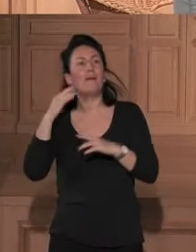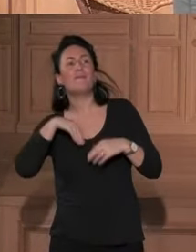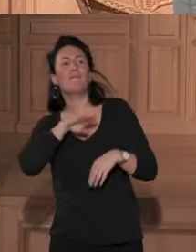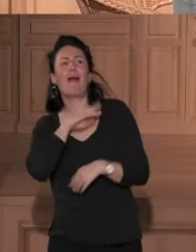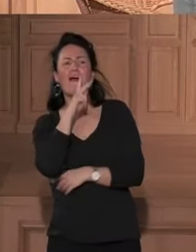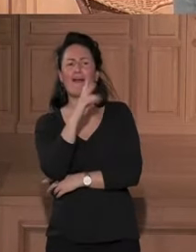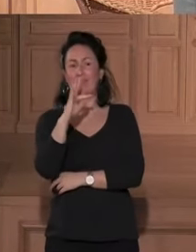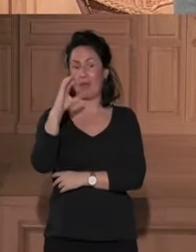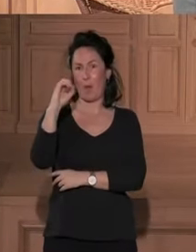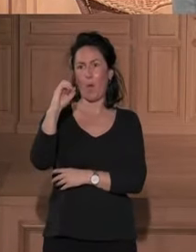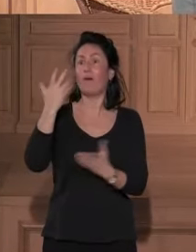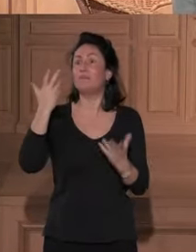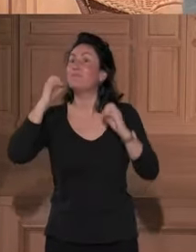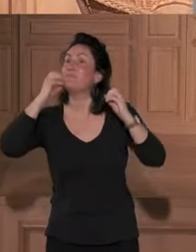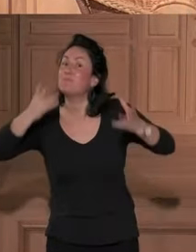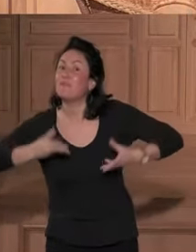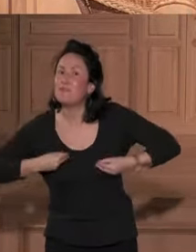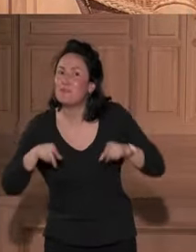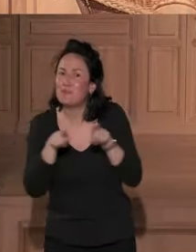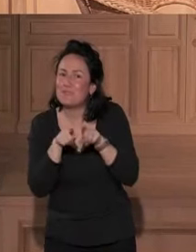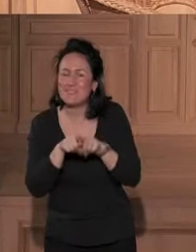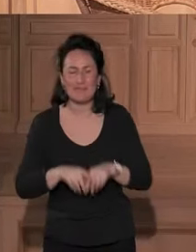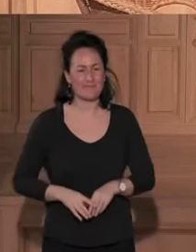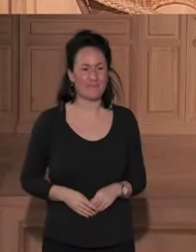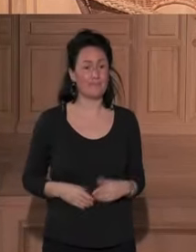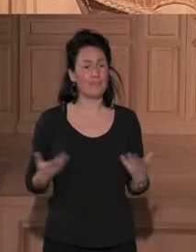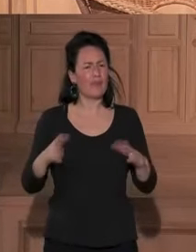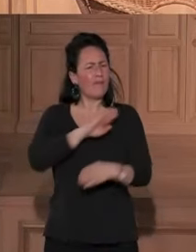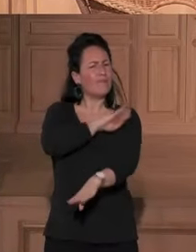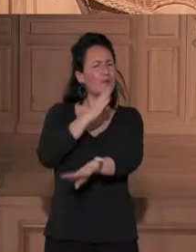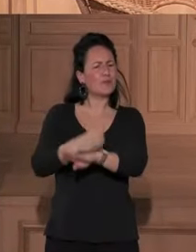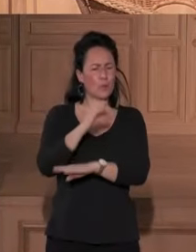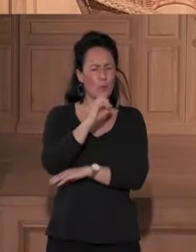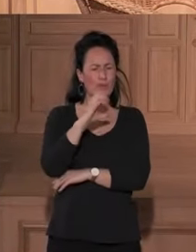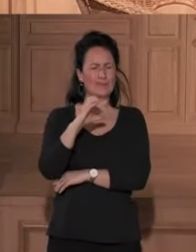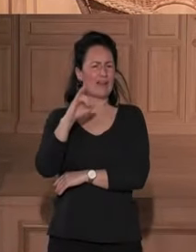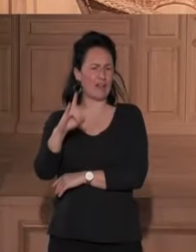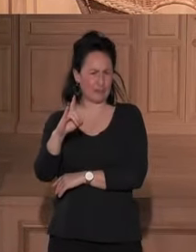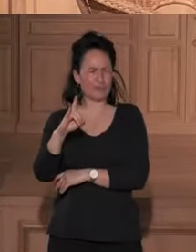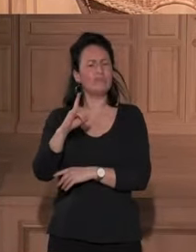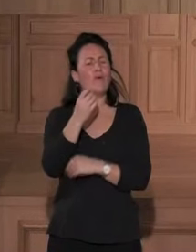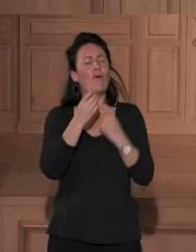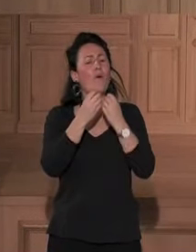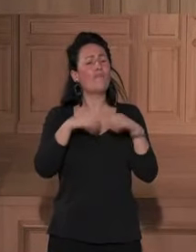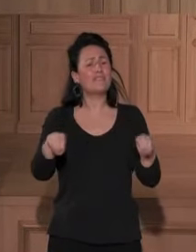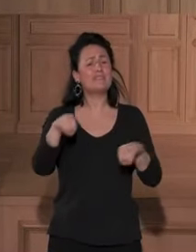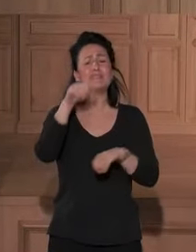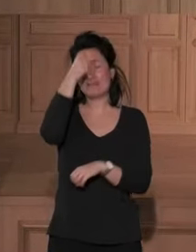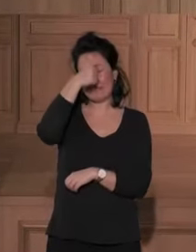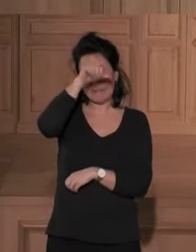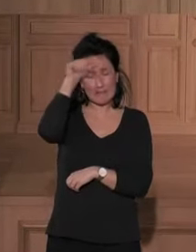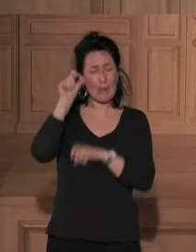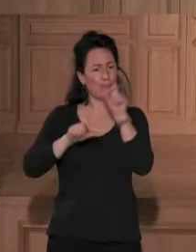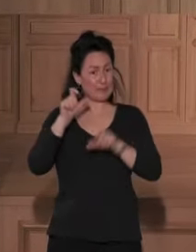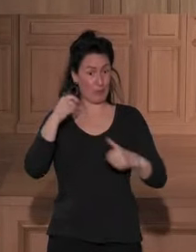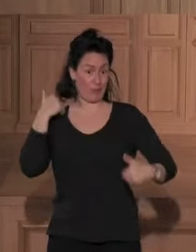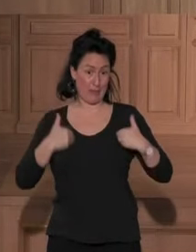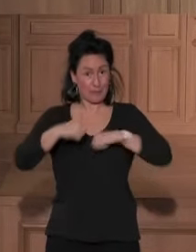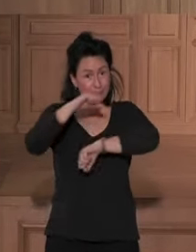vous tous. C'est la fondation OCH, Office chrétien des personnes handicapées, qui vous accueille ce soir et qui organise cette